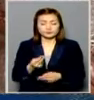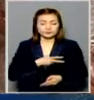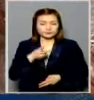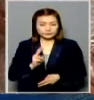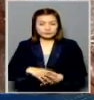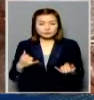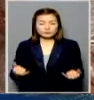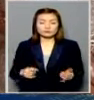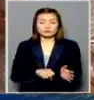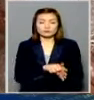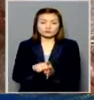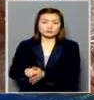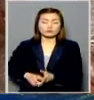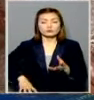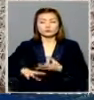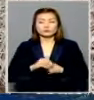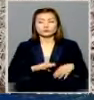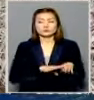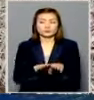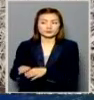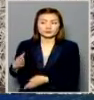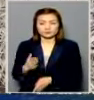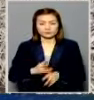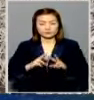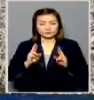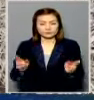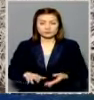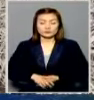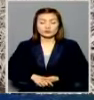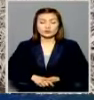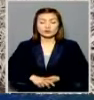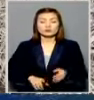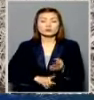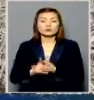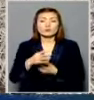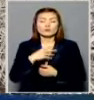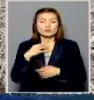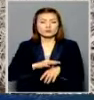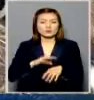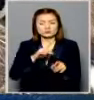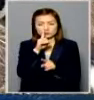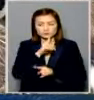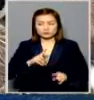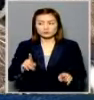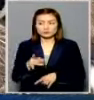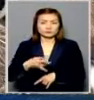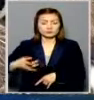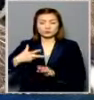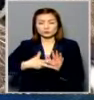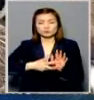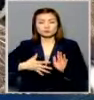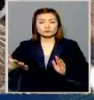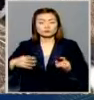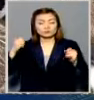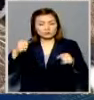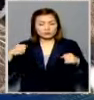соңғы уақытта қырылған төрттіліктің барлығына ортақ сипат дейді малшылар. Жыл басында белгісіз індетпен Қызылқоғада 800-ден аса